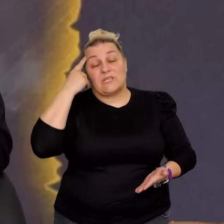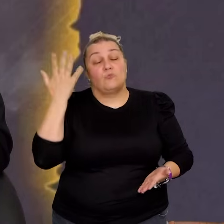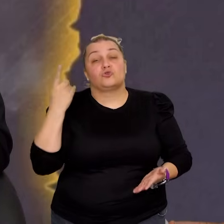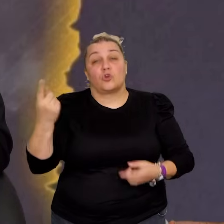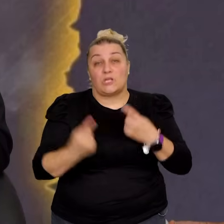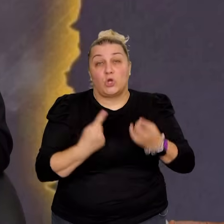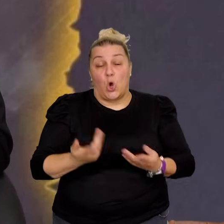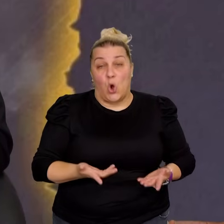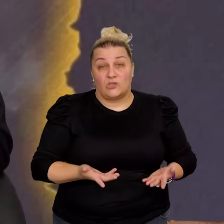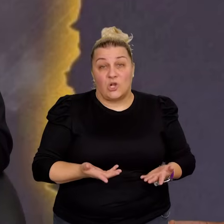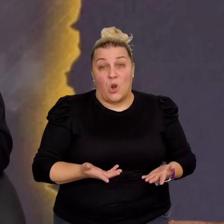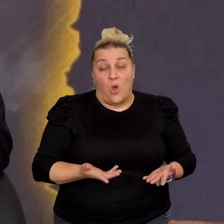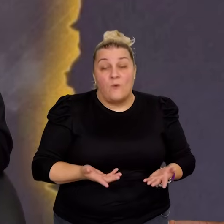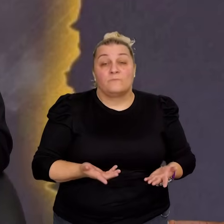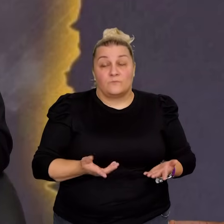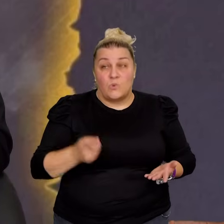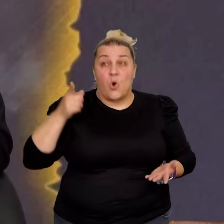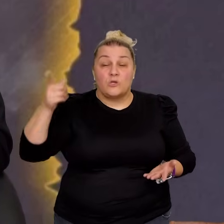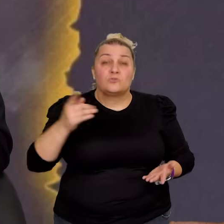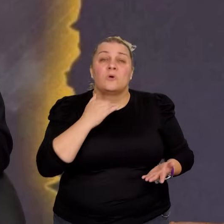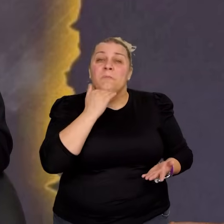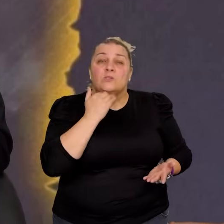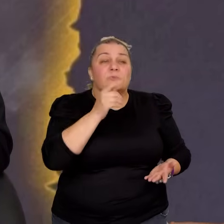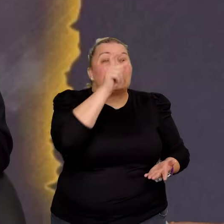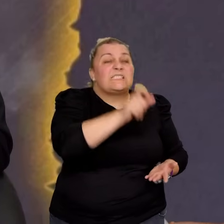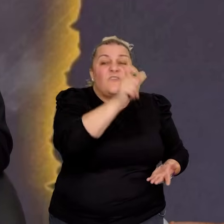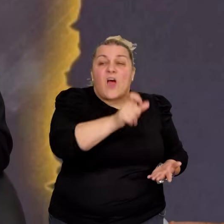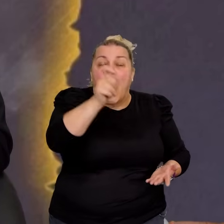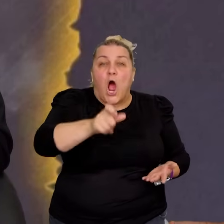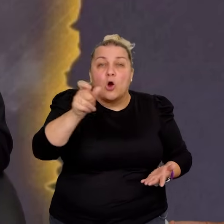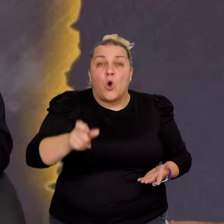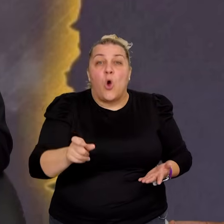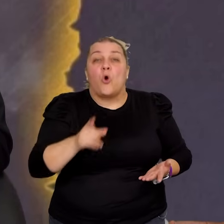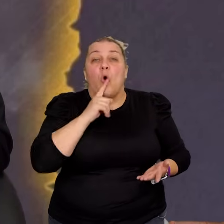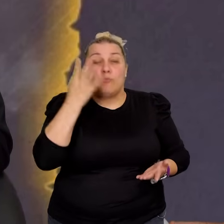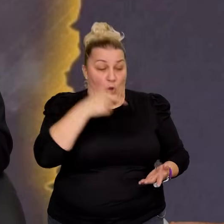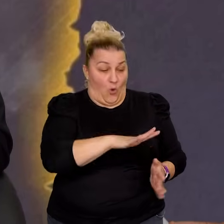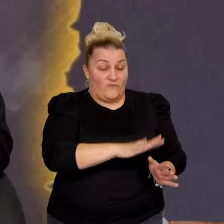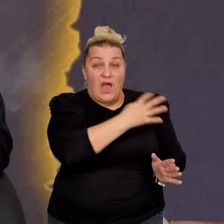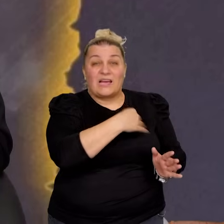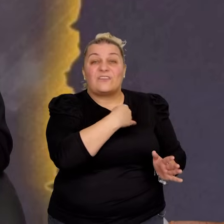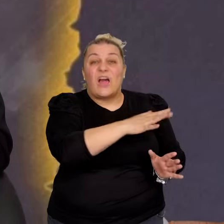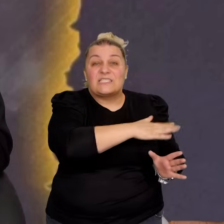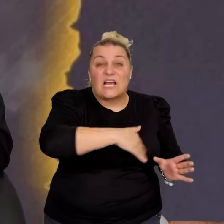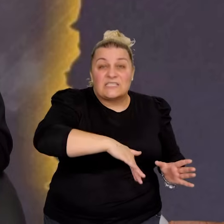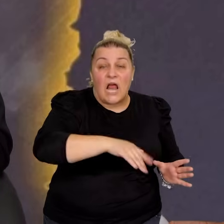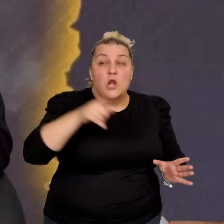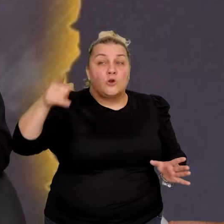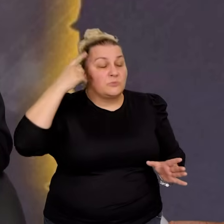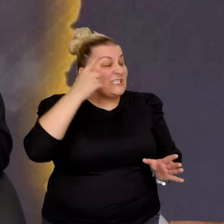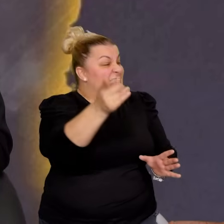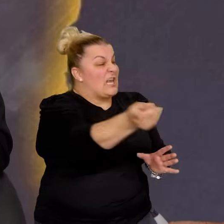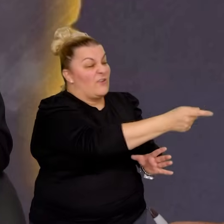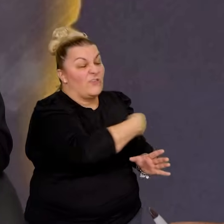poslije toga dogodilo. Nije njima je svako ko je bio sa ove strane jednostavno Ustaša. Bio